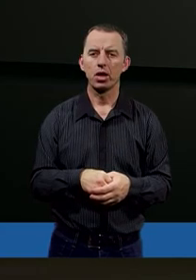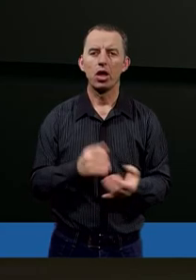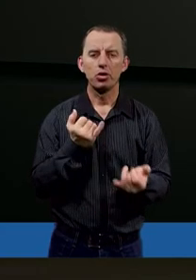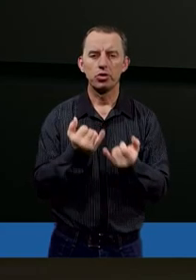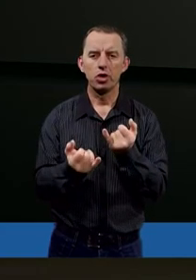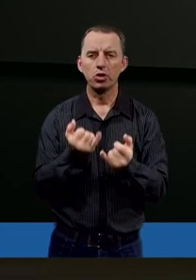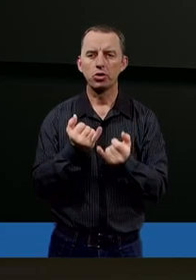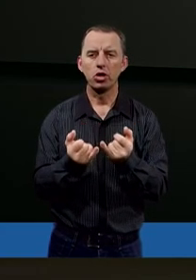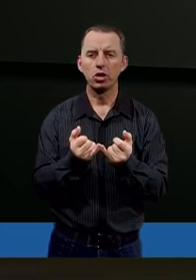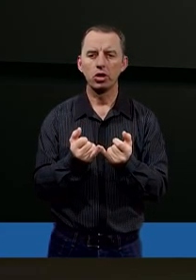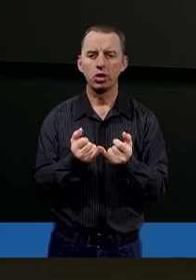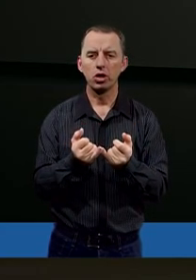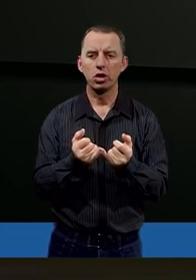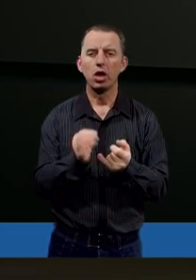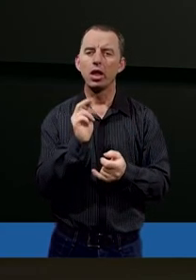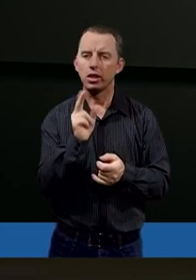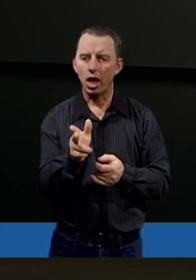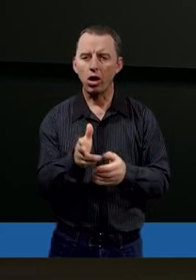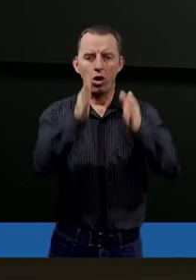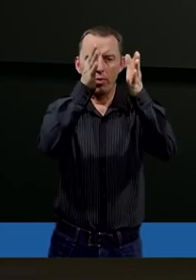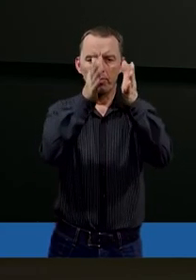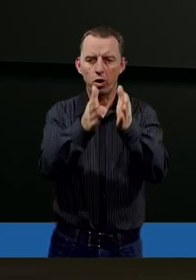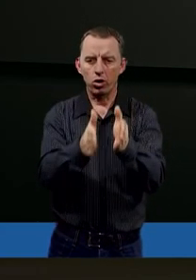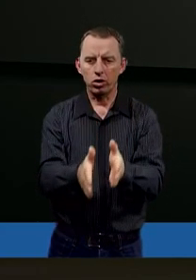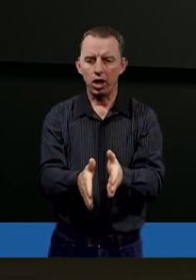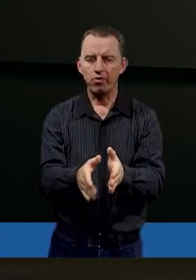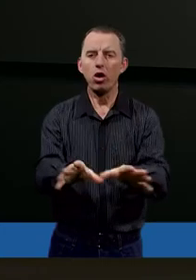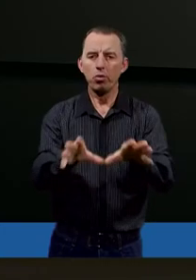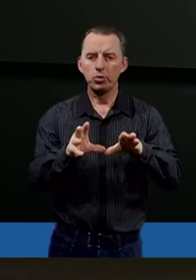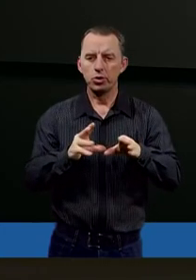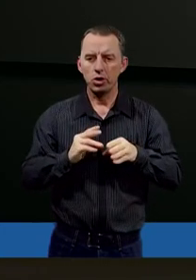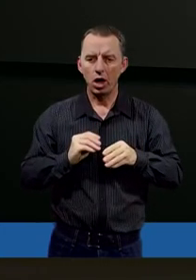Jeśli byśmy taką postawę przyjęli,